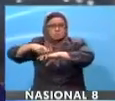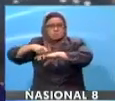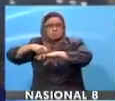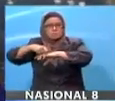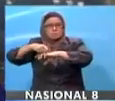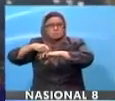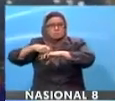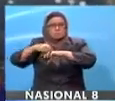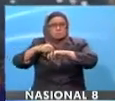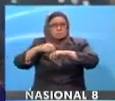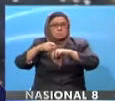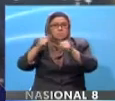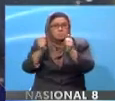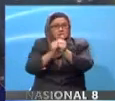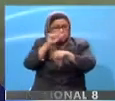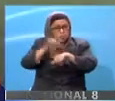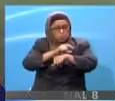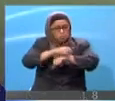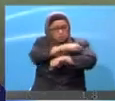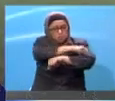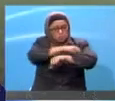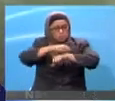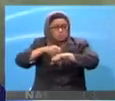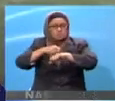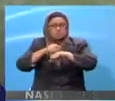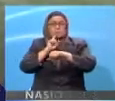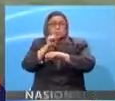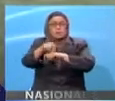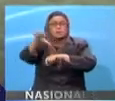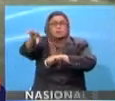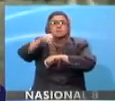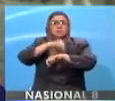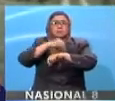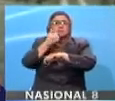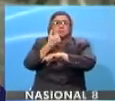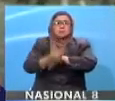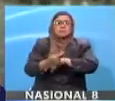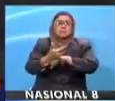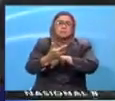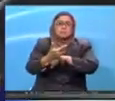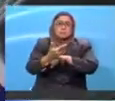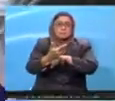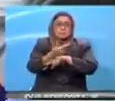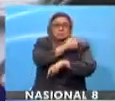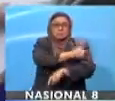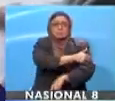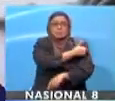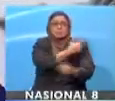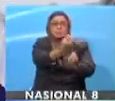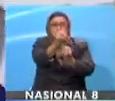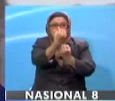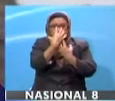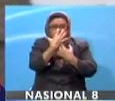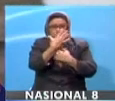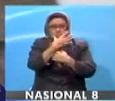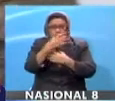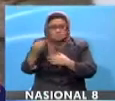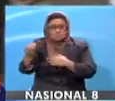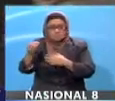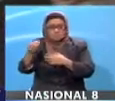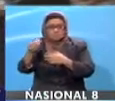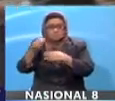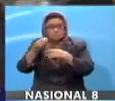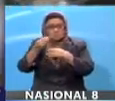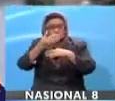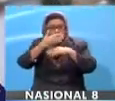menggunakan tulang ni agak memakan masa lah, ikut pihak hospital. Pihak Norway telah kita membawa